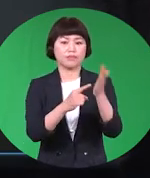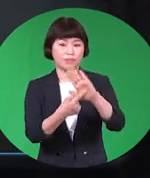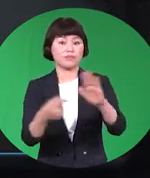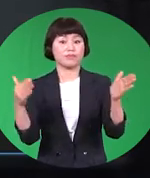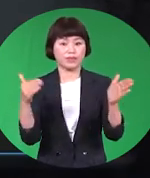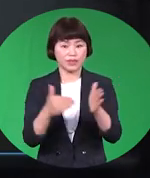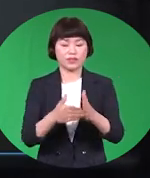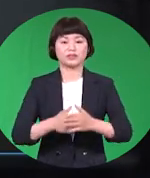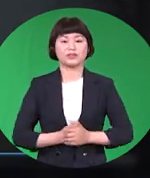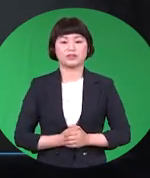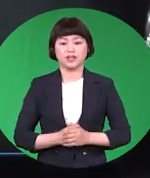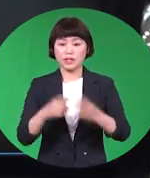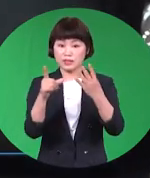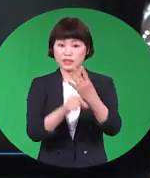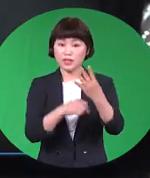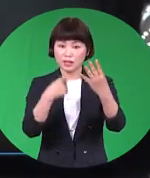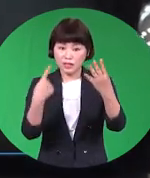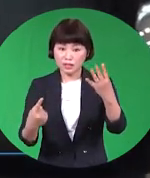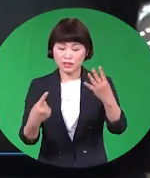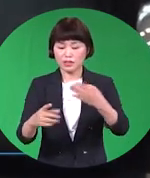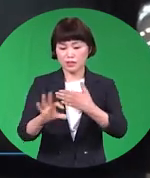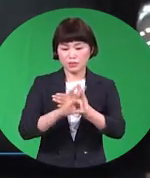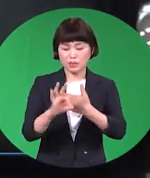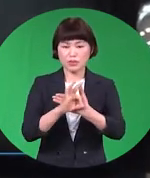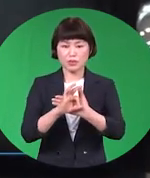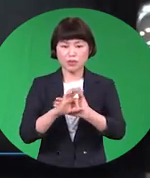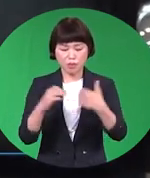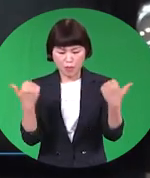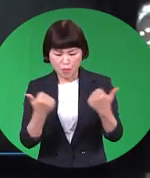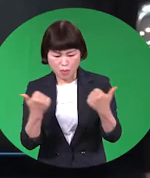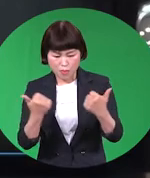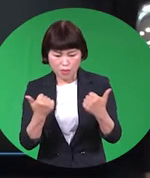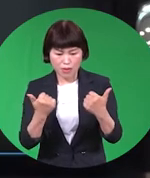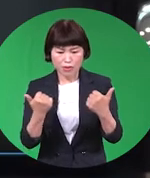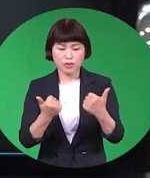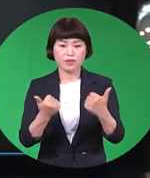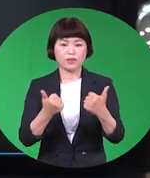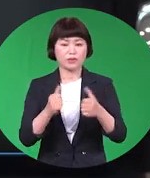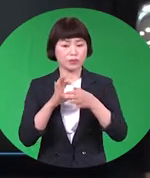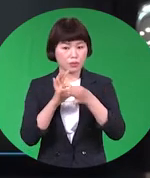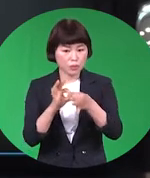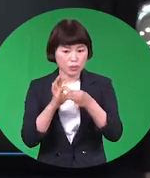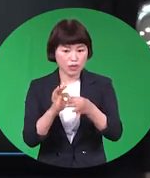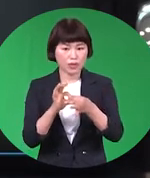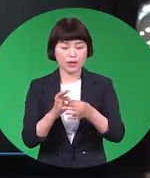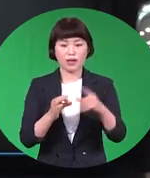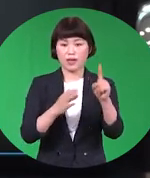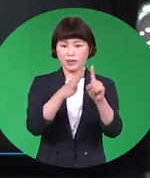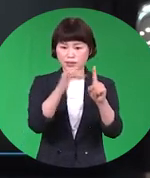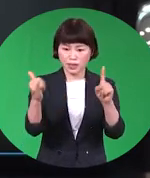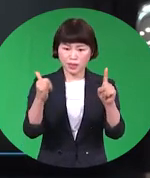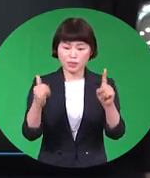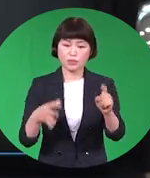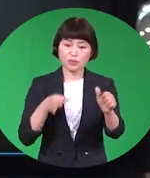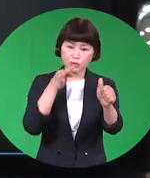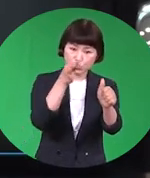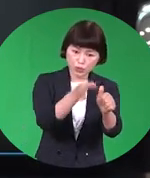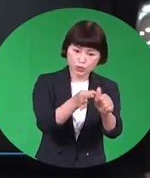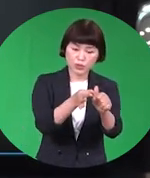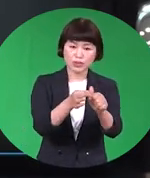4월 1일 원포인트 긴급 임시회 개회를 통해 1인당 지급